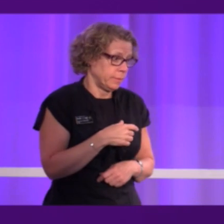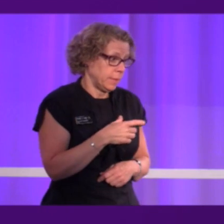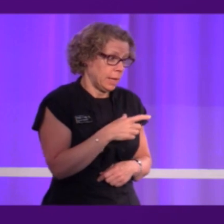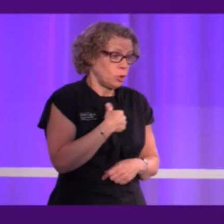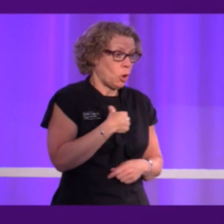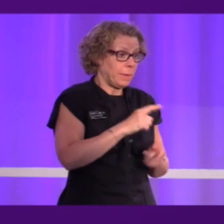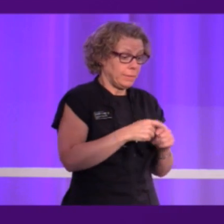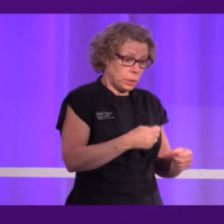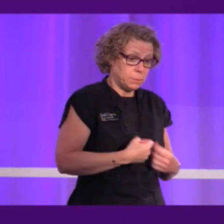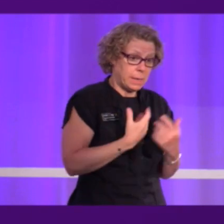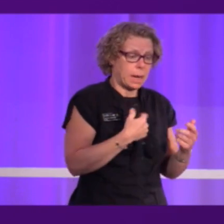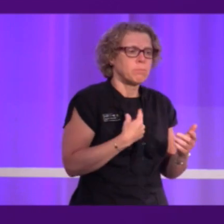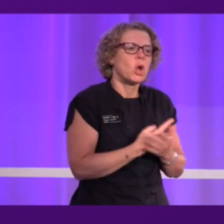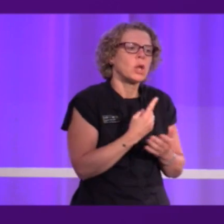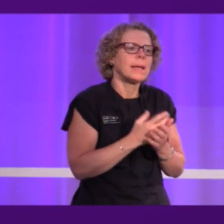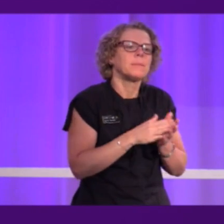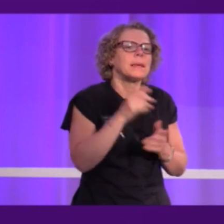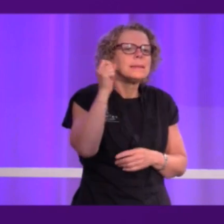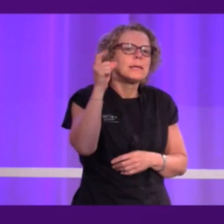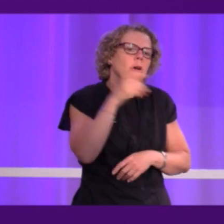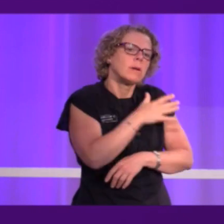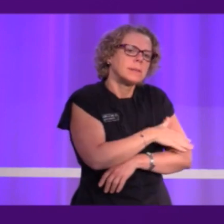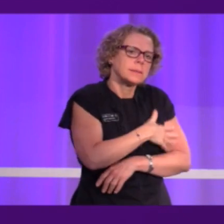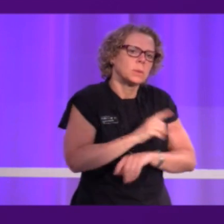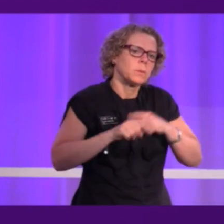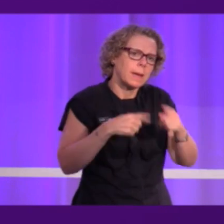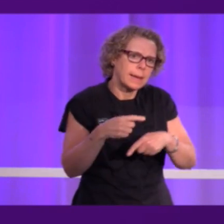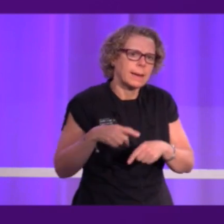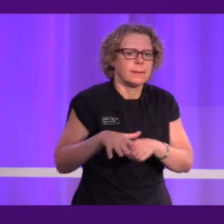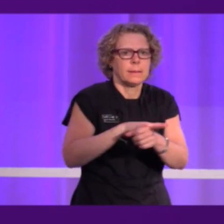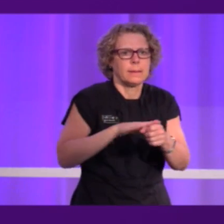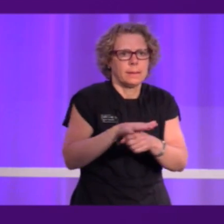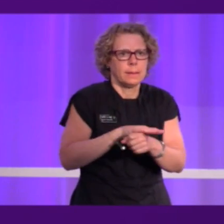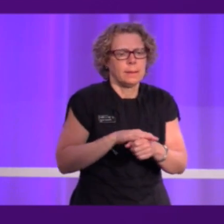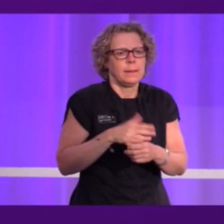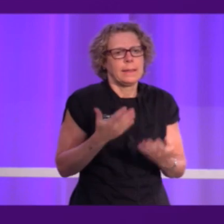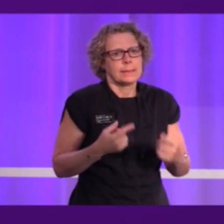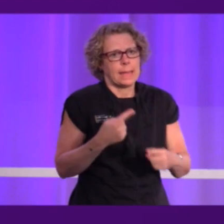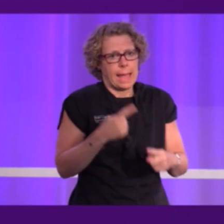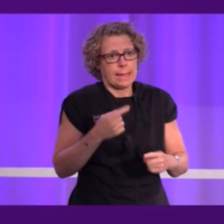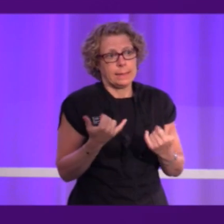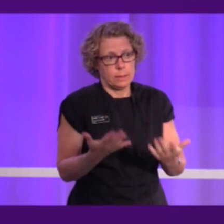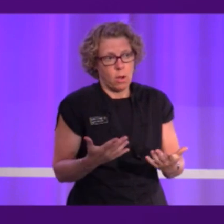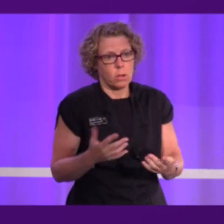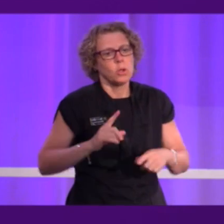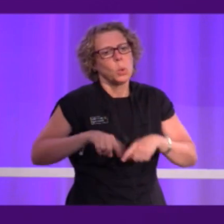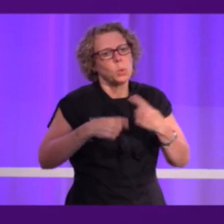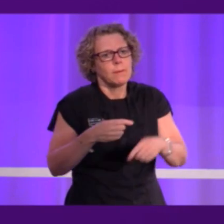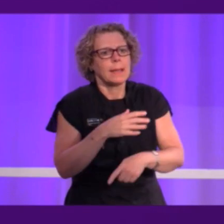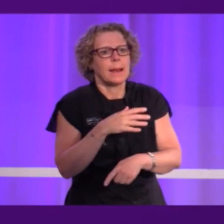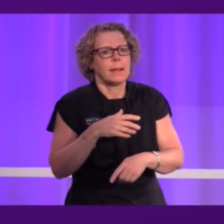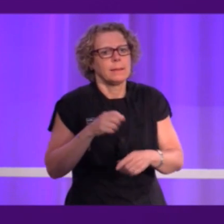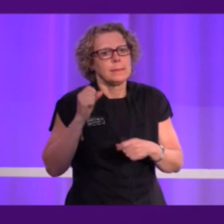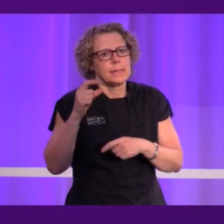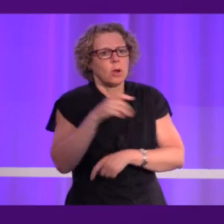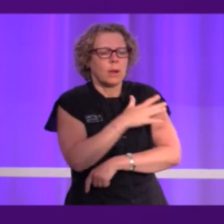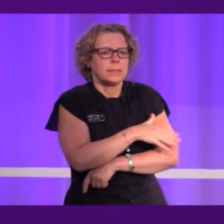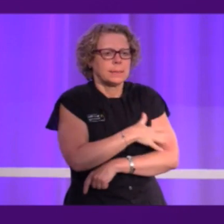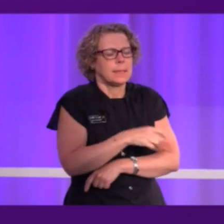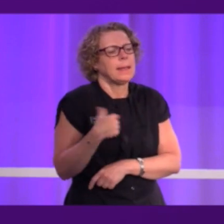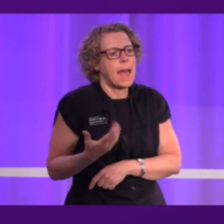med den digitala tjänsteutvecklingseran där det faktiskt är ganska enkelt idag att utveckla digitala tjänster. Det är ju